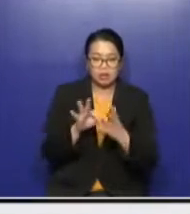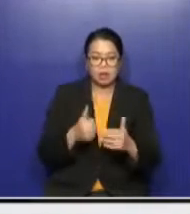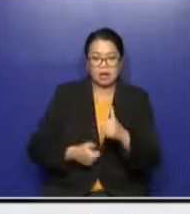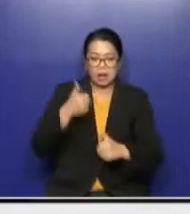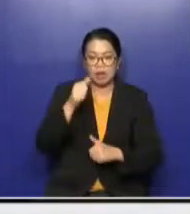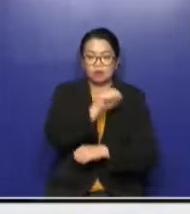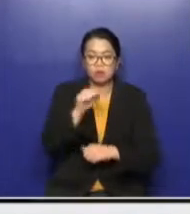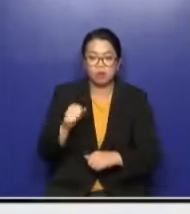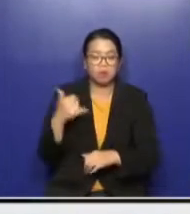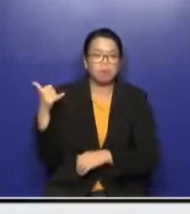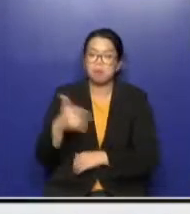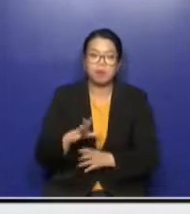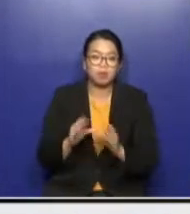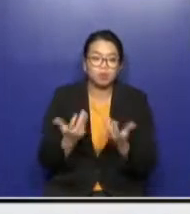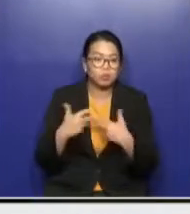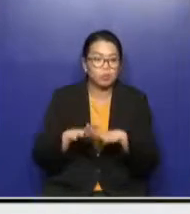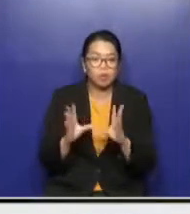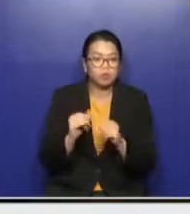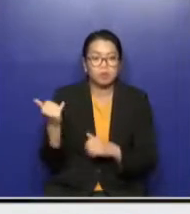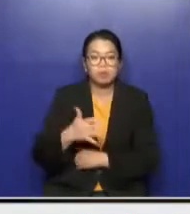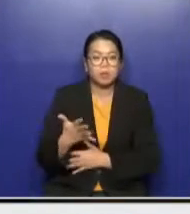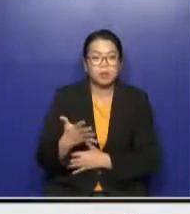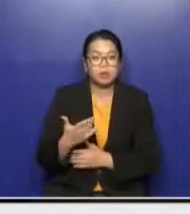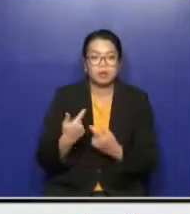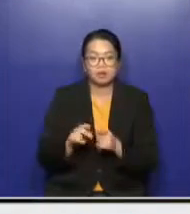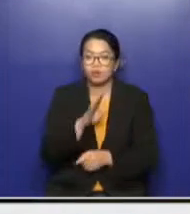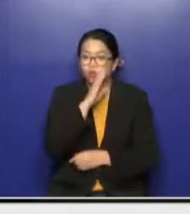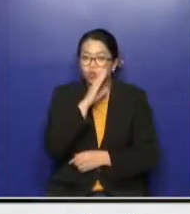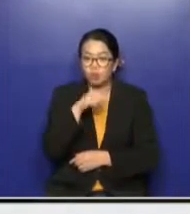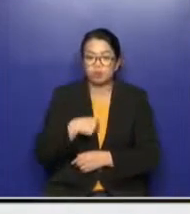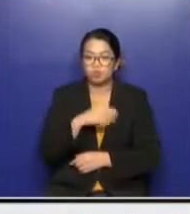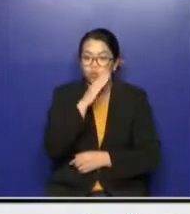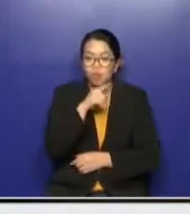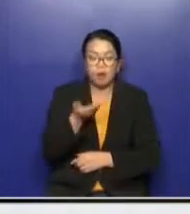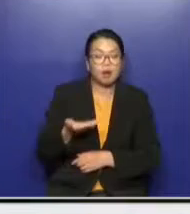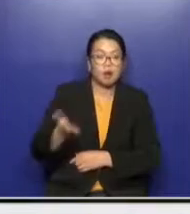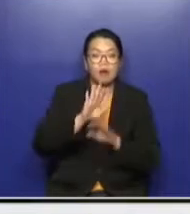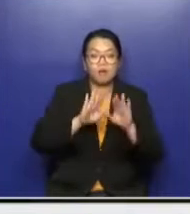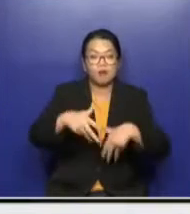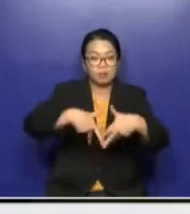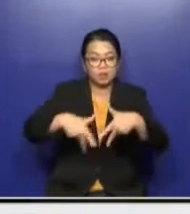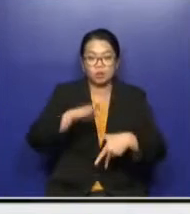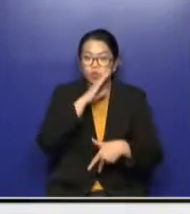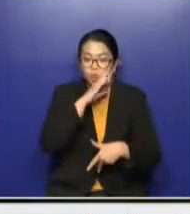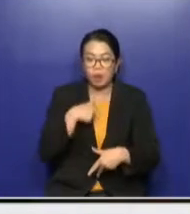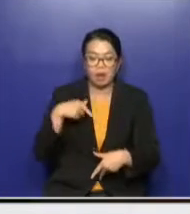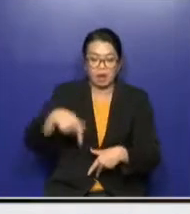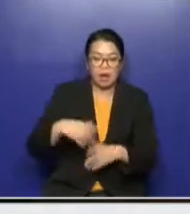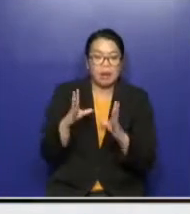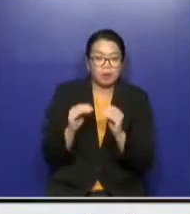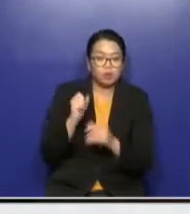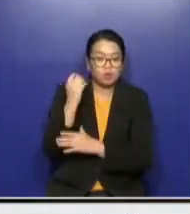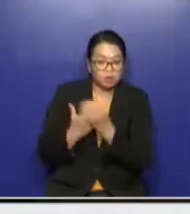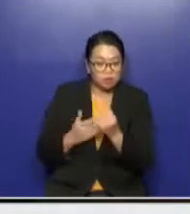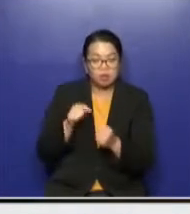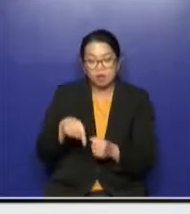ประชุมสภาเนี่ยถ้าท่านเห็นผู้แทนไปงานไปที่ไหนให้ไล่กลับมาประชุมสภาไม่งั้นสภาก็จะล่มแต่